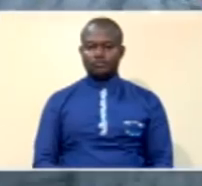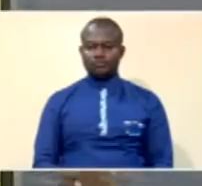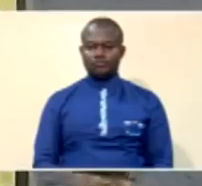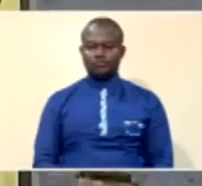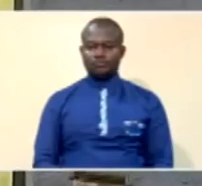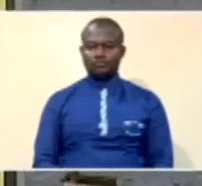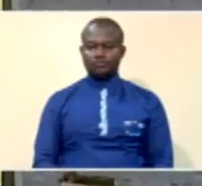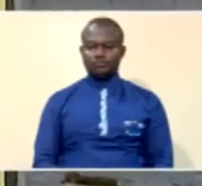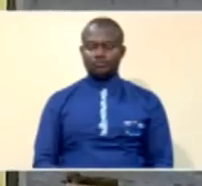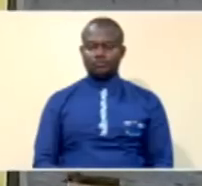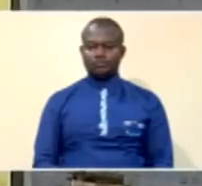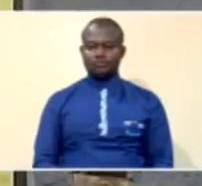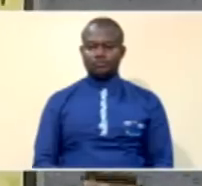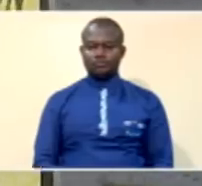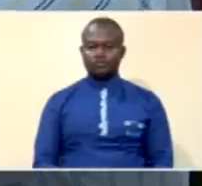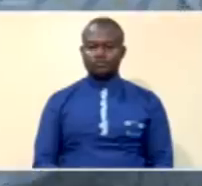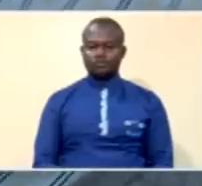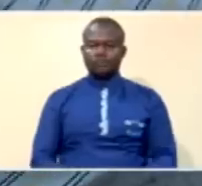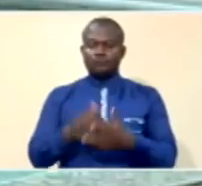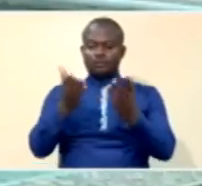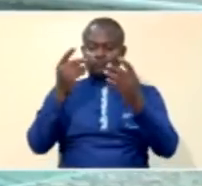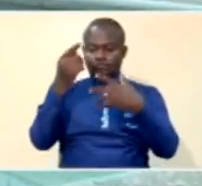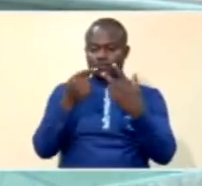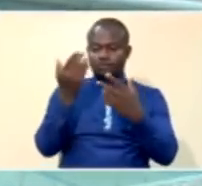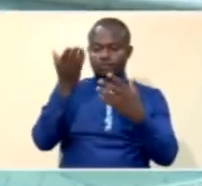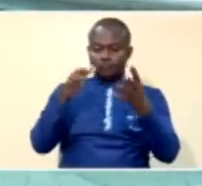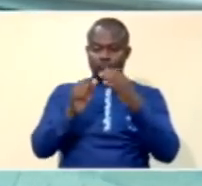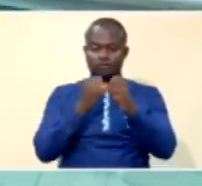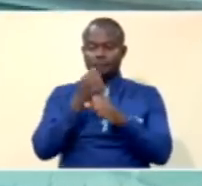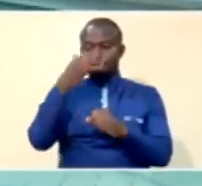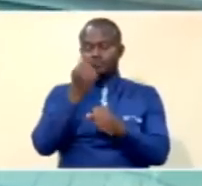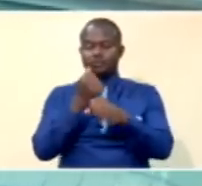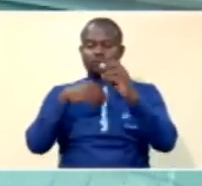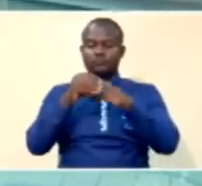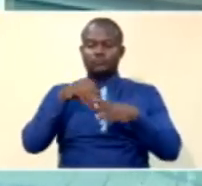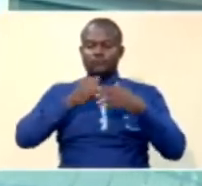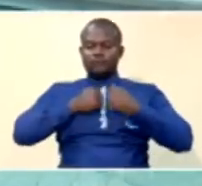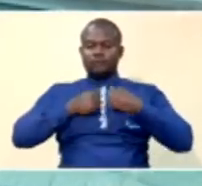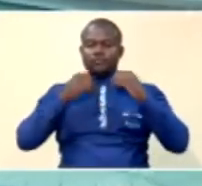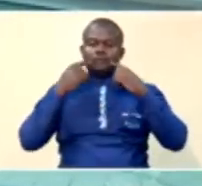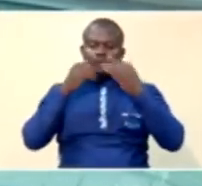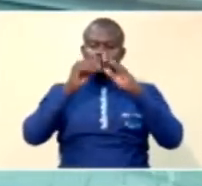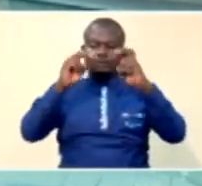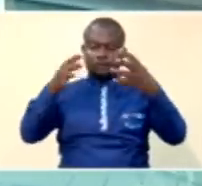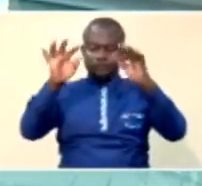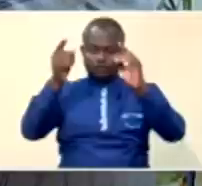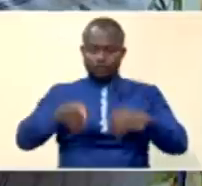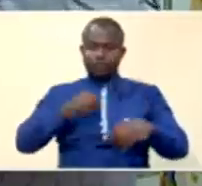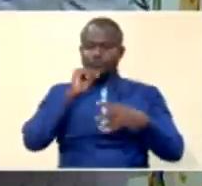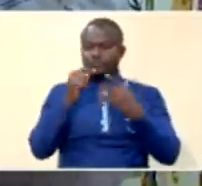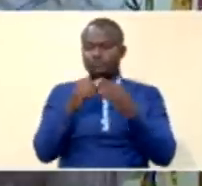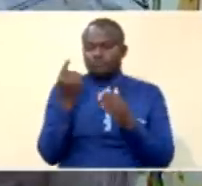Piyush Patel na Rudy Dahilini bamaze imyaka isaga itanu bakorera ubucuruzi mu Rwanda. Bavuga ko kuva bahagera nta kintu na